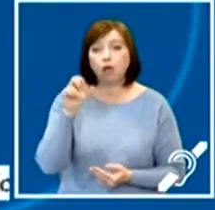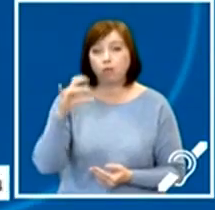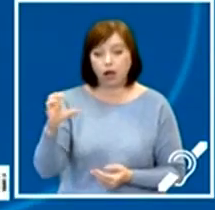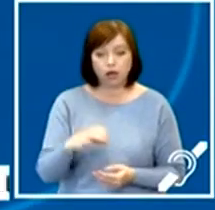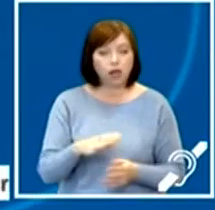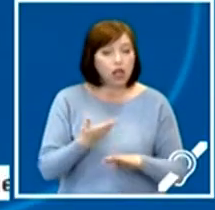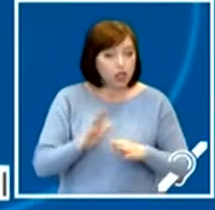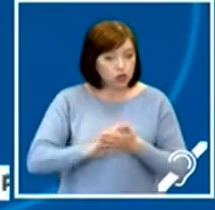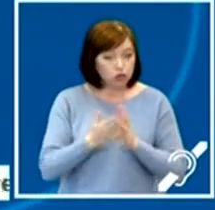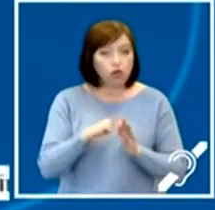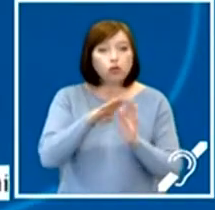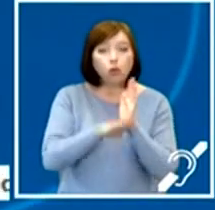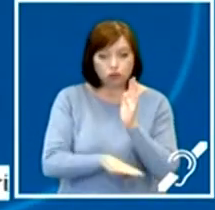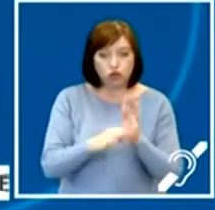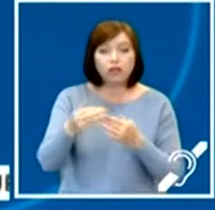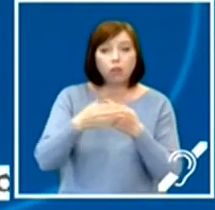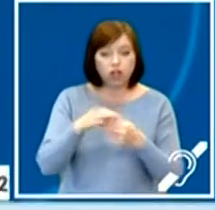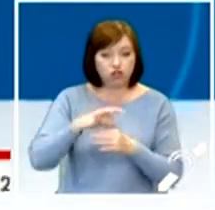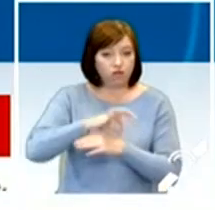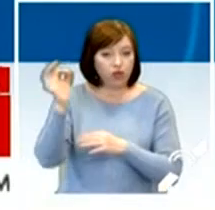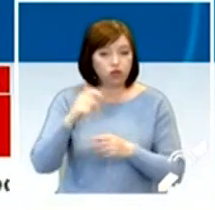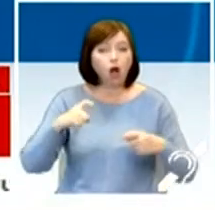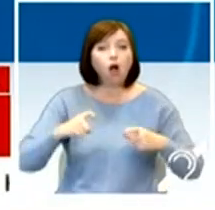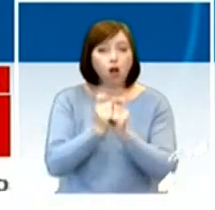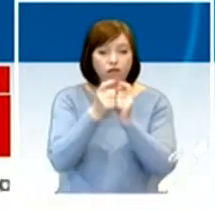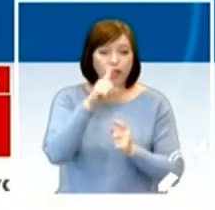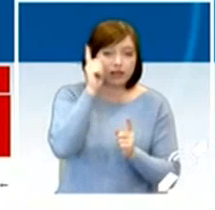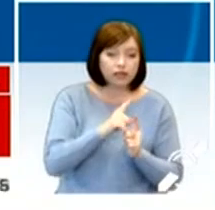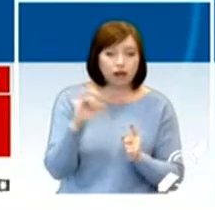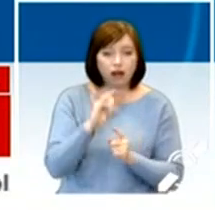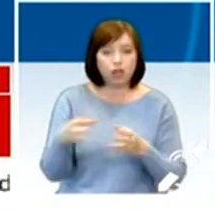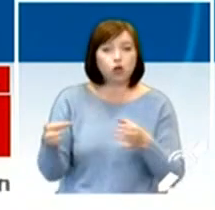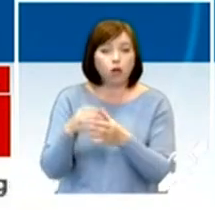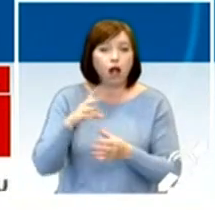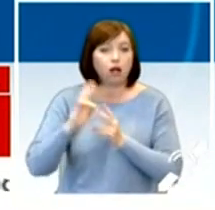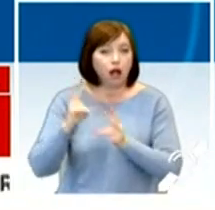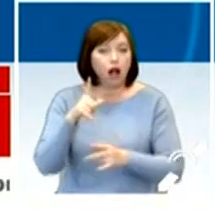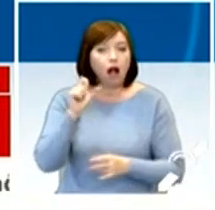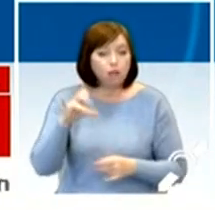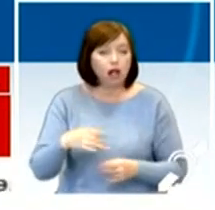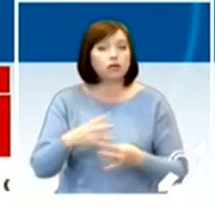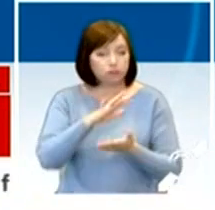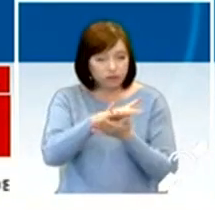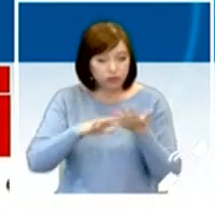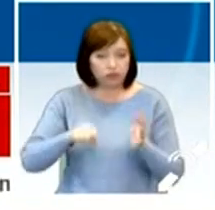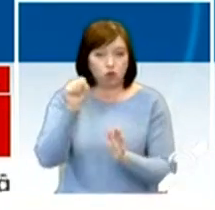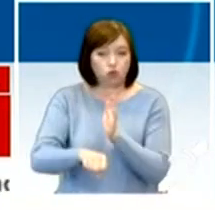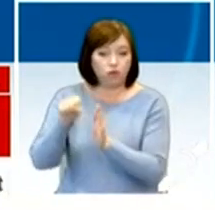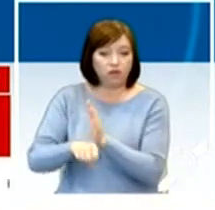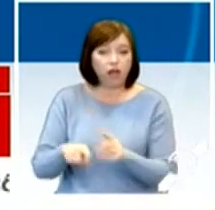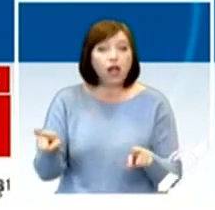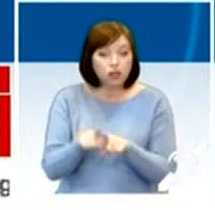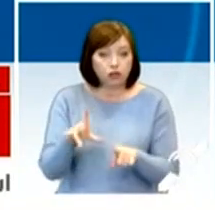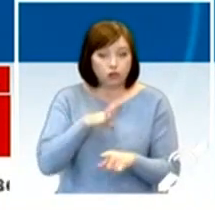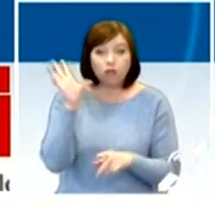Tensiunea crește în Orientul Mijlociu. Conflictul dintre Israel și gruparea teroristă Hamas face în continuare victime, mai ales că au fost